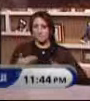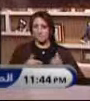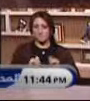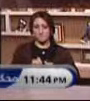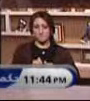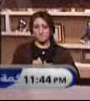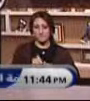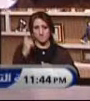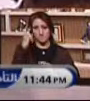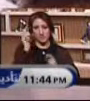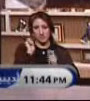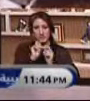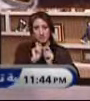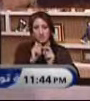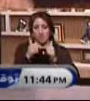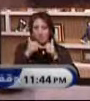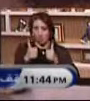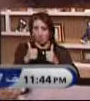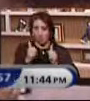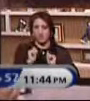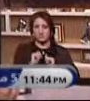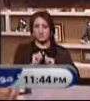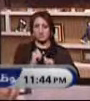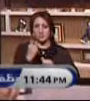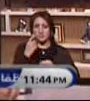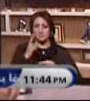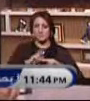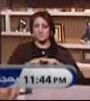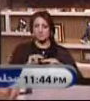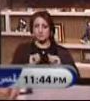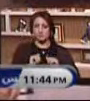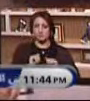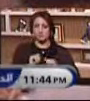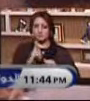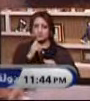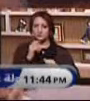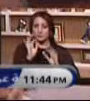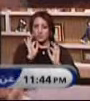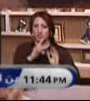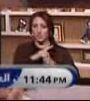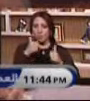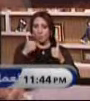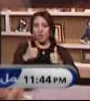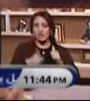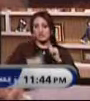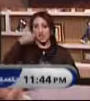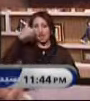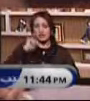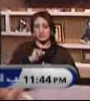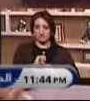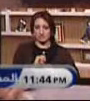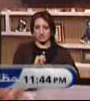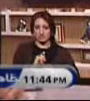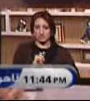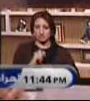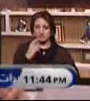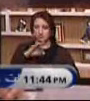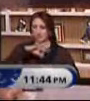صنعت المعروف في غير اهله فانت اهله. الله، انت اهل المعروف، ما تستناش ان